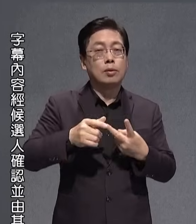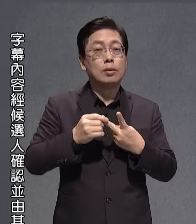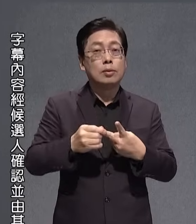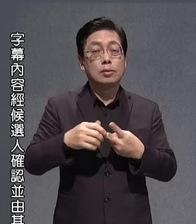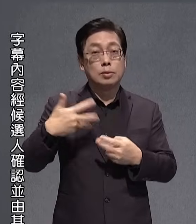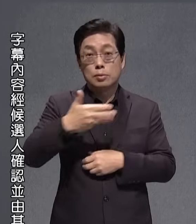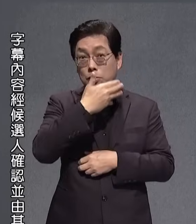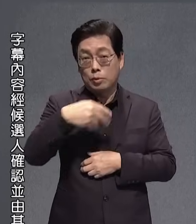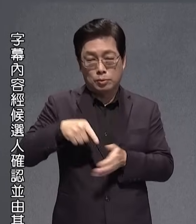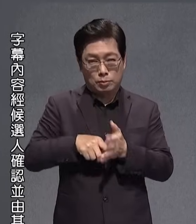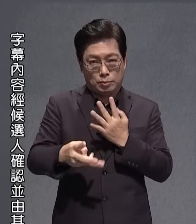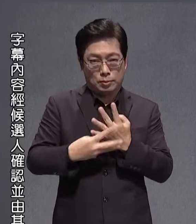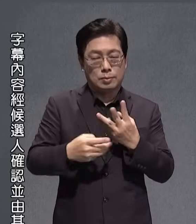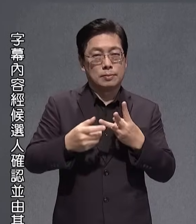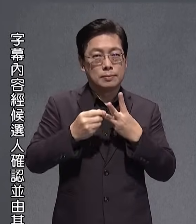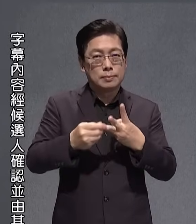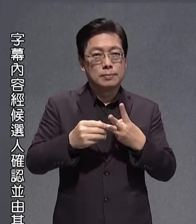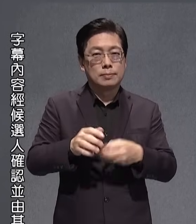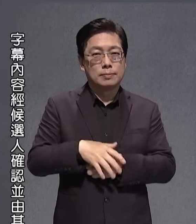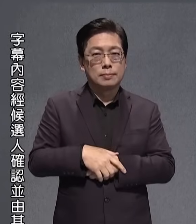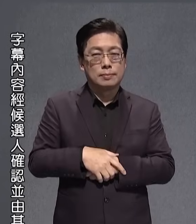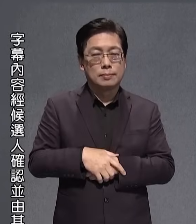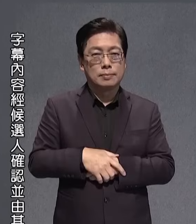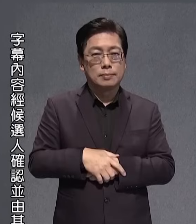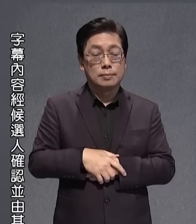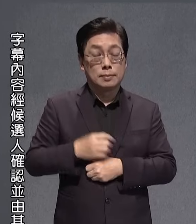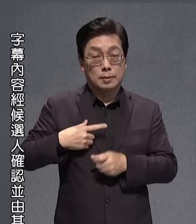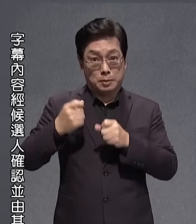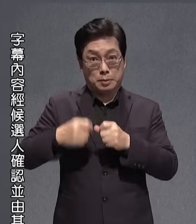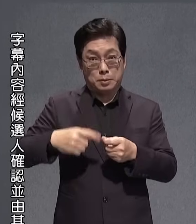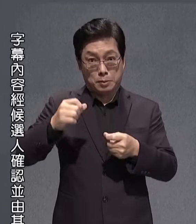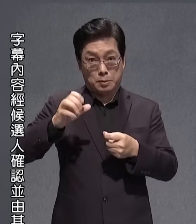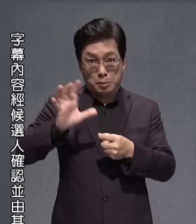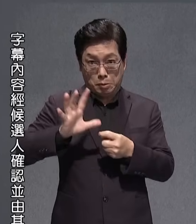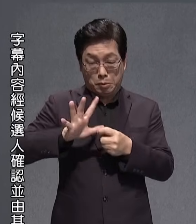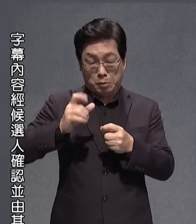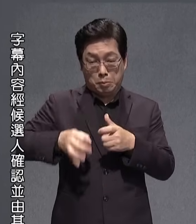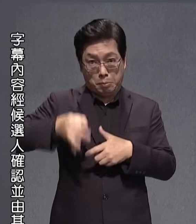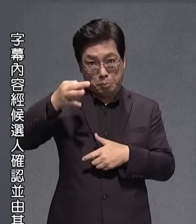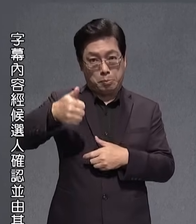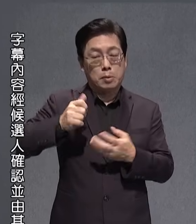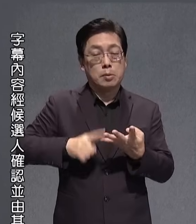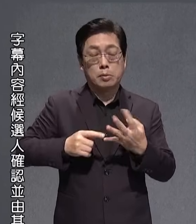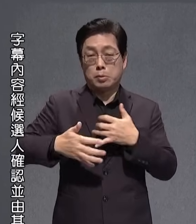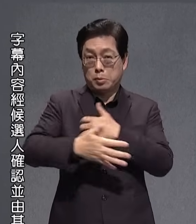水利有专业；第三，公粮有价格；第四，切